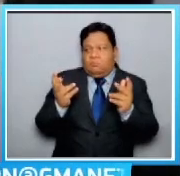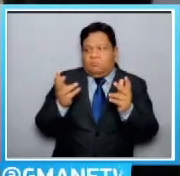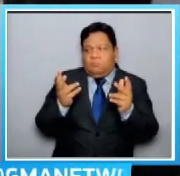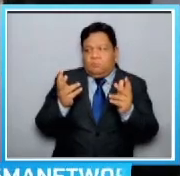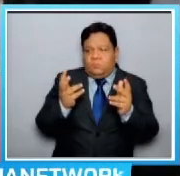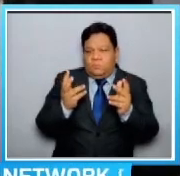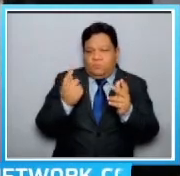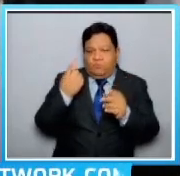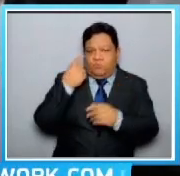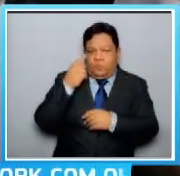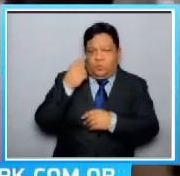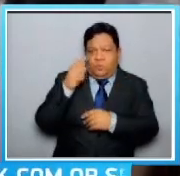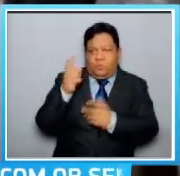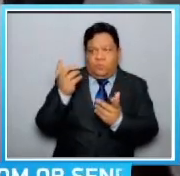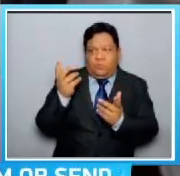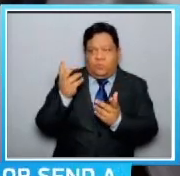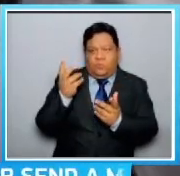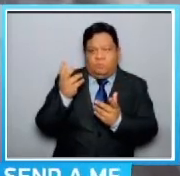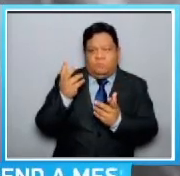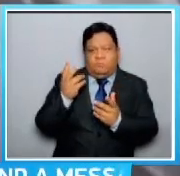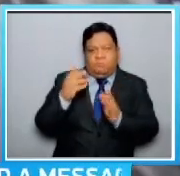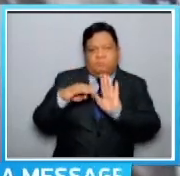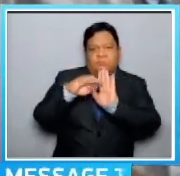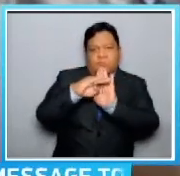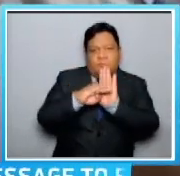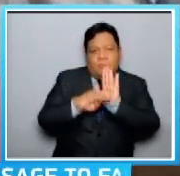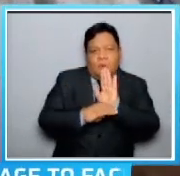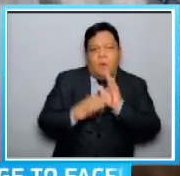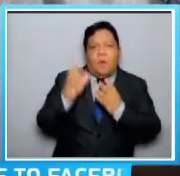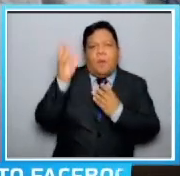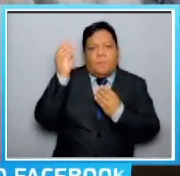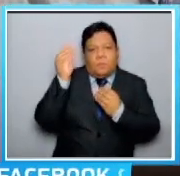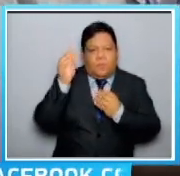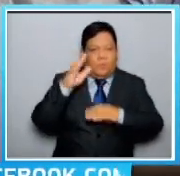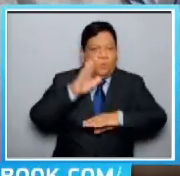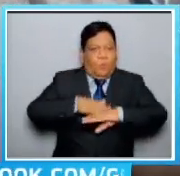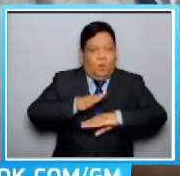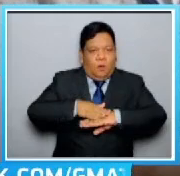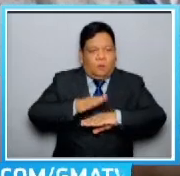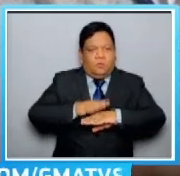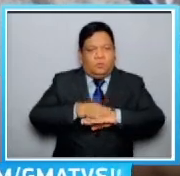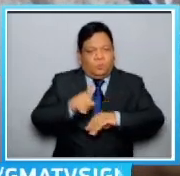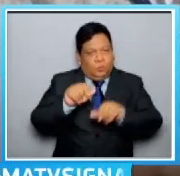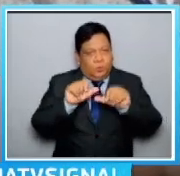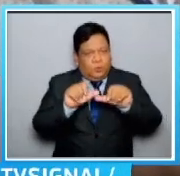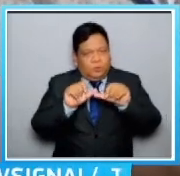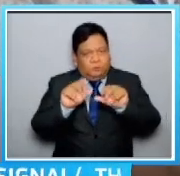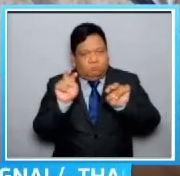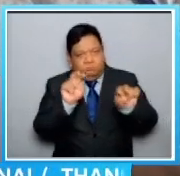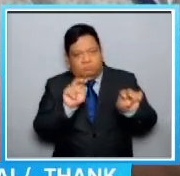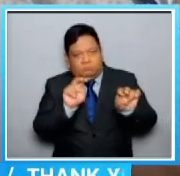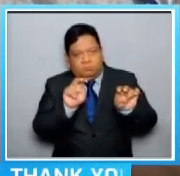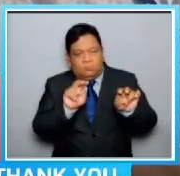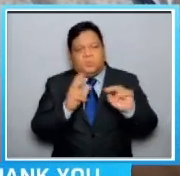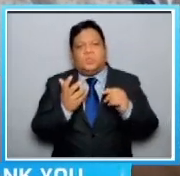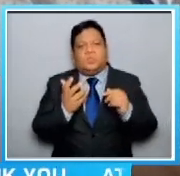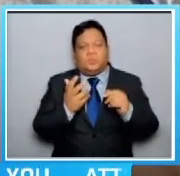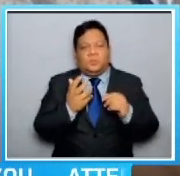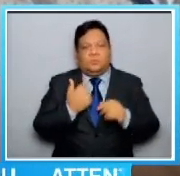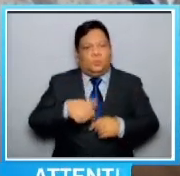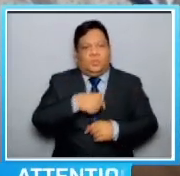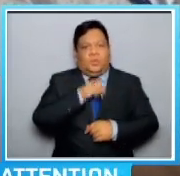issuances ng ating warnings tsaka bulletins para hindi tayo mabulaga.